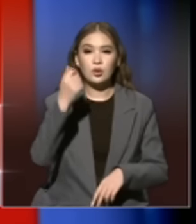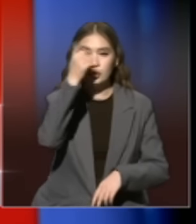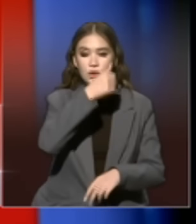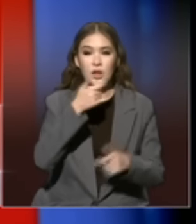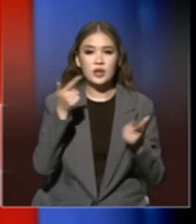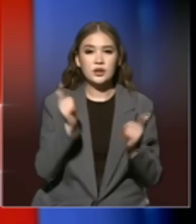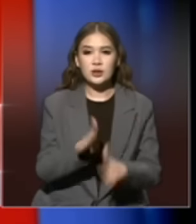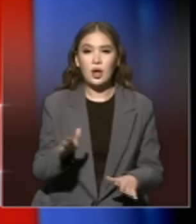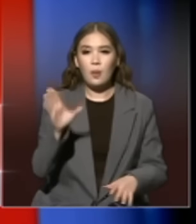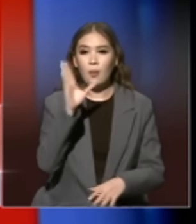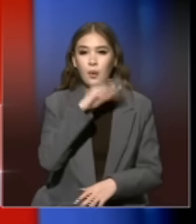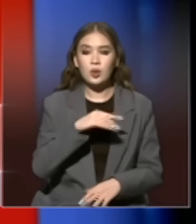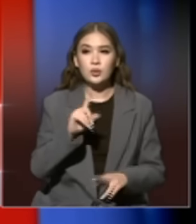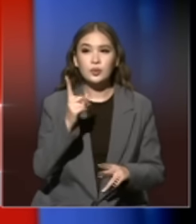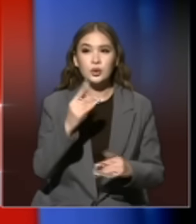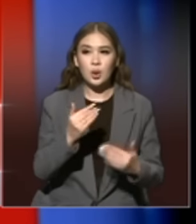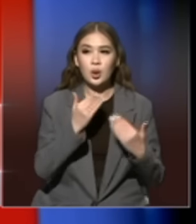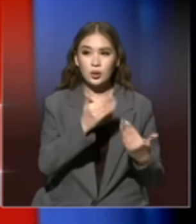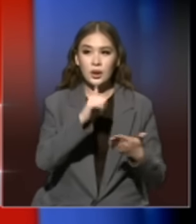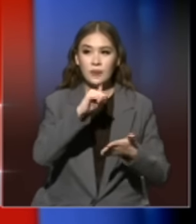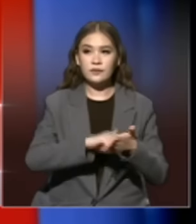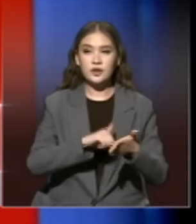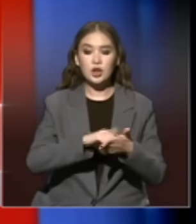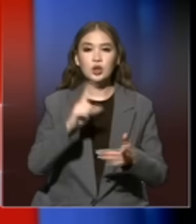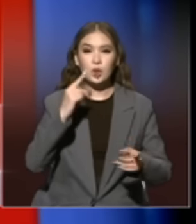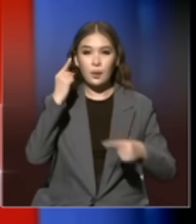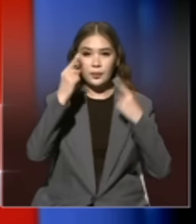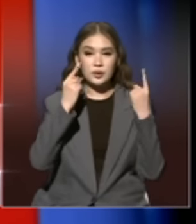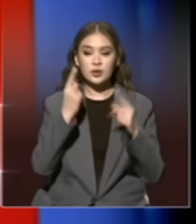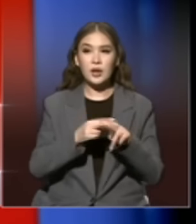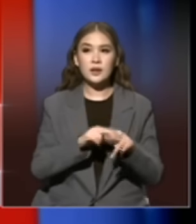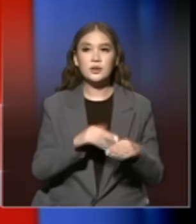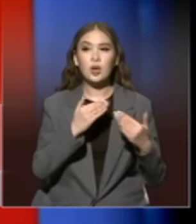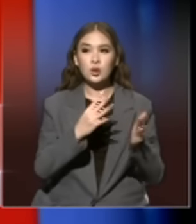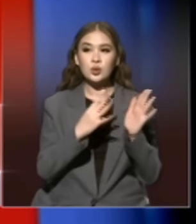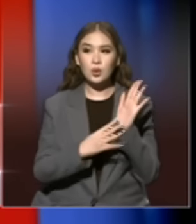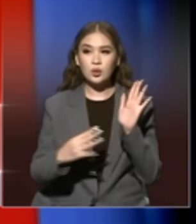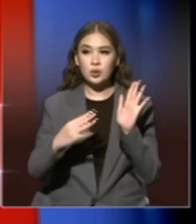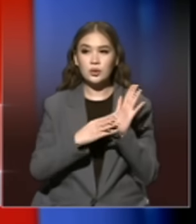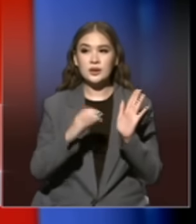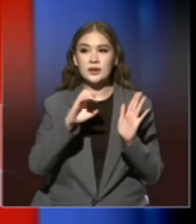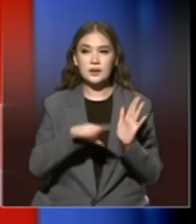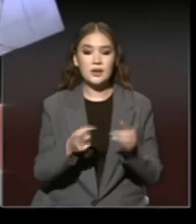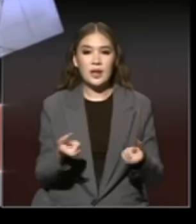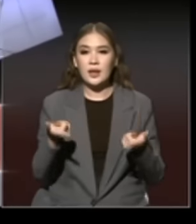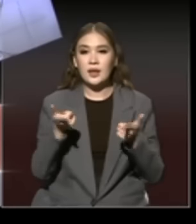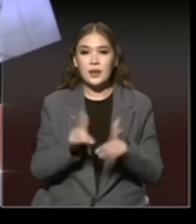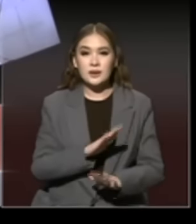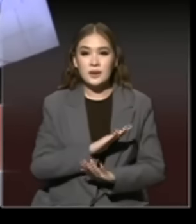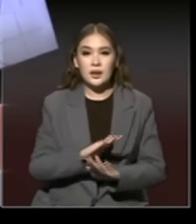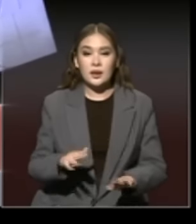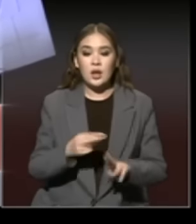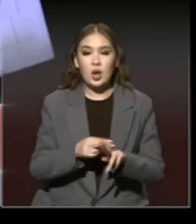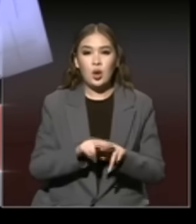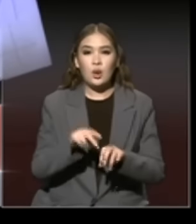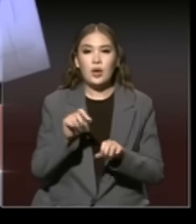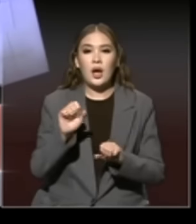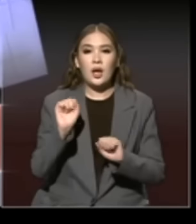мүмкін. Себебі олардың ойынша ол 99 баппен келіспей жатыр ғой